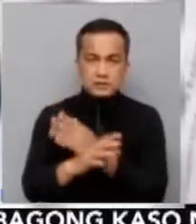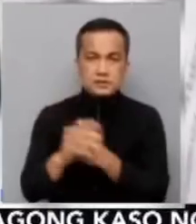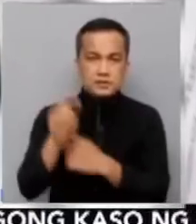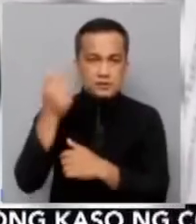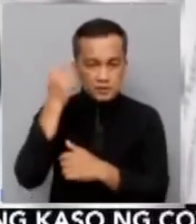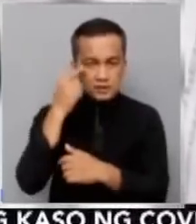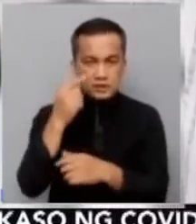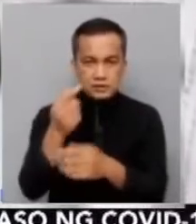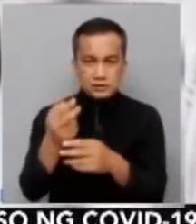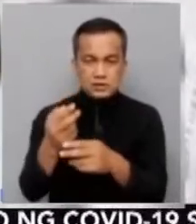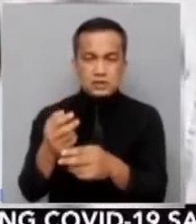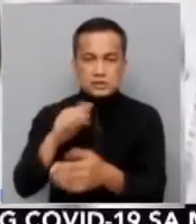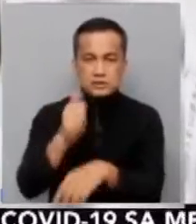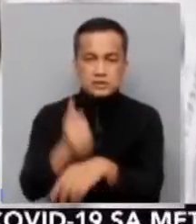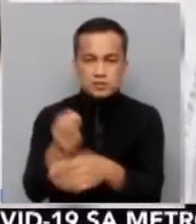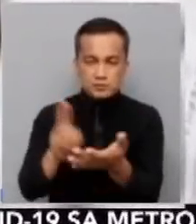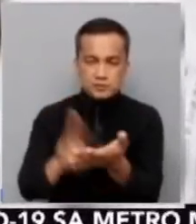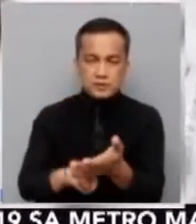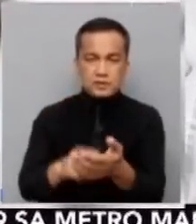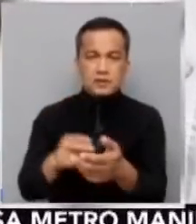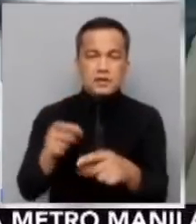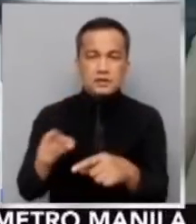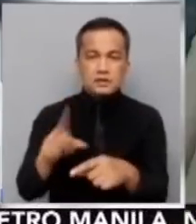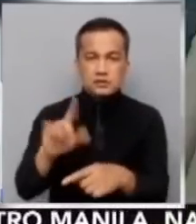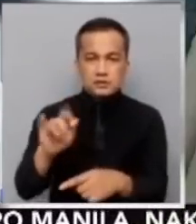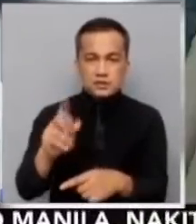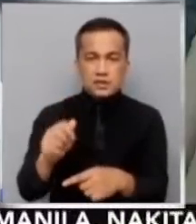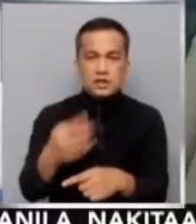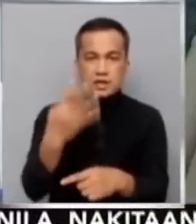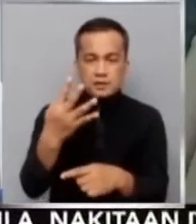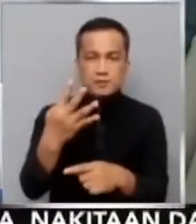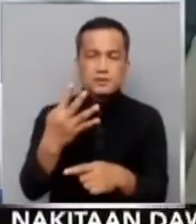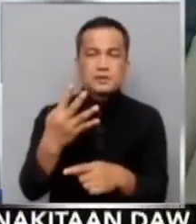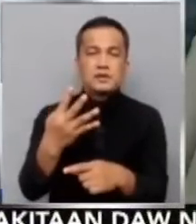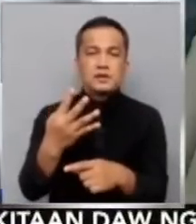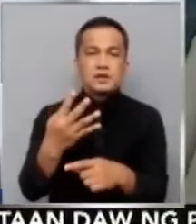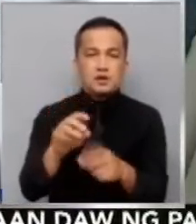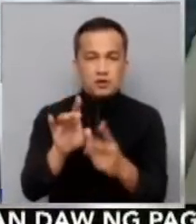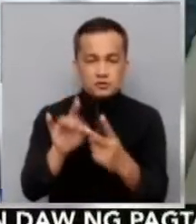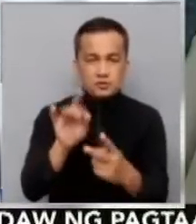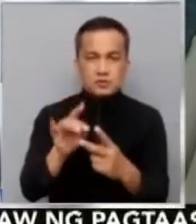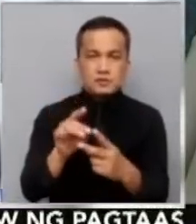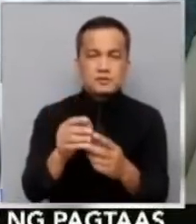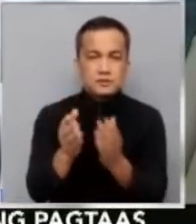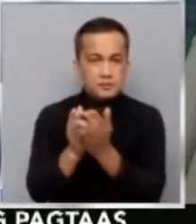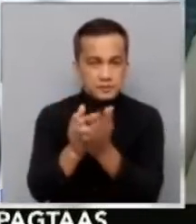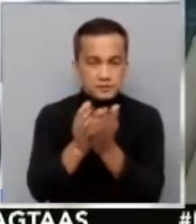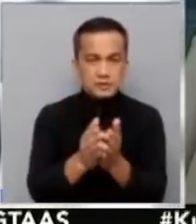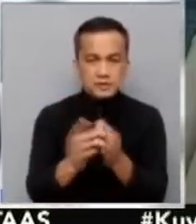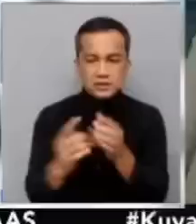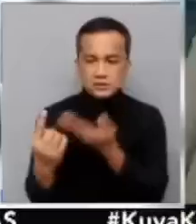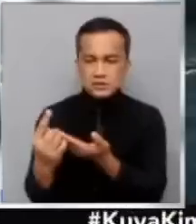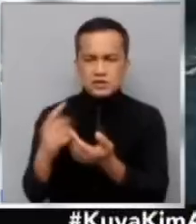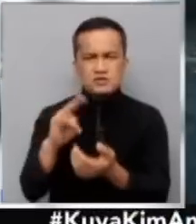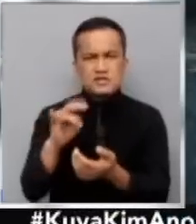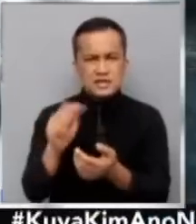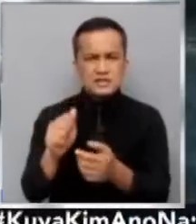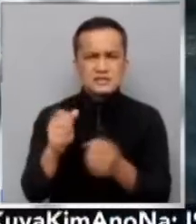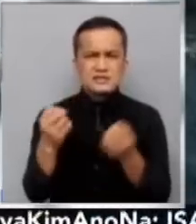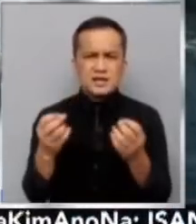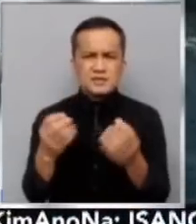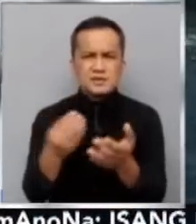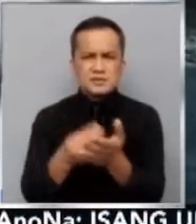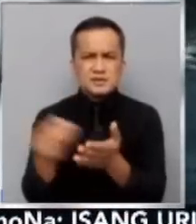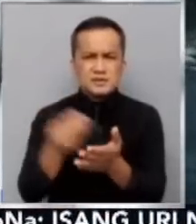sa 6 pang bagong offshore patrol vessels. Pero si Lorenzana, aminado na sa dami ng mga nabiling gamit